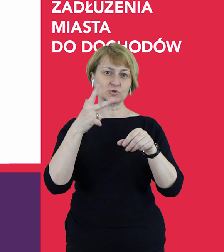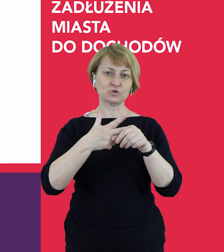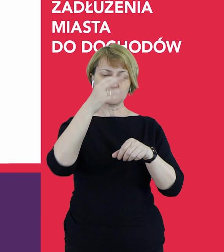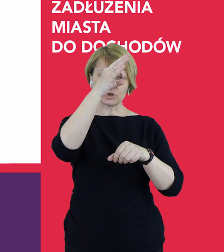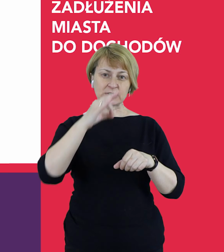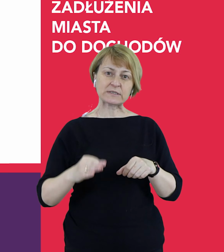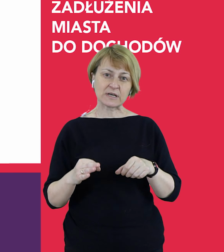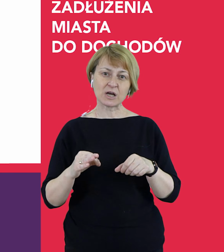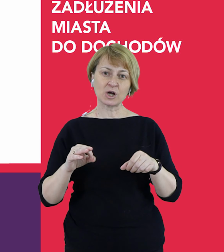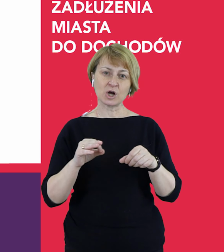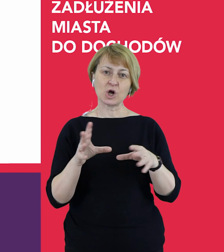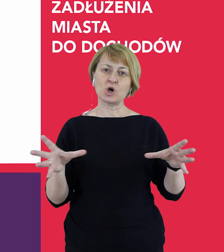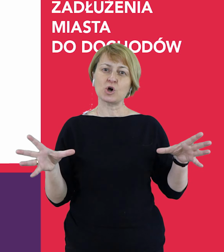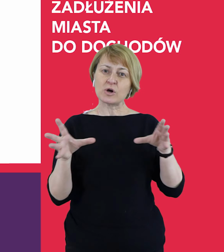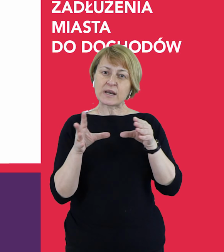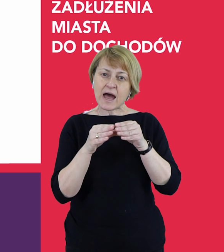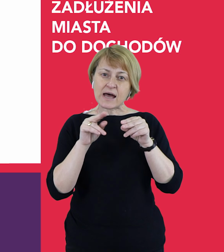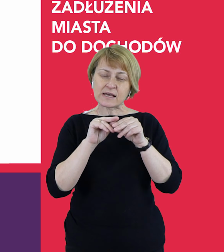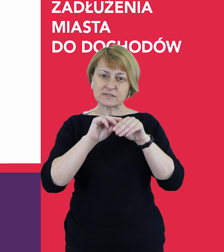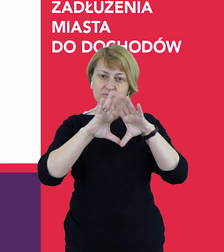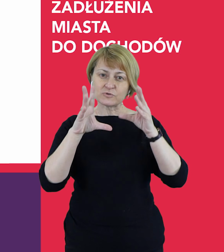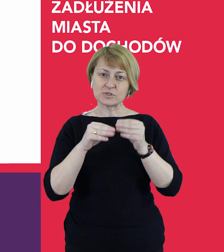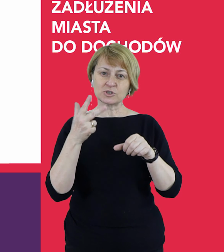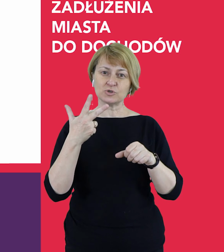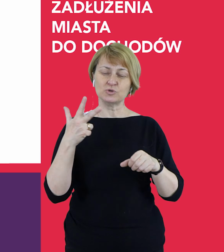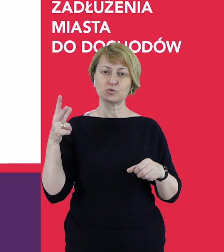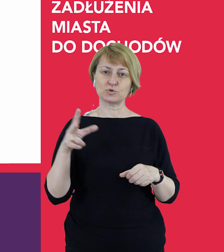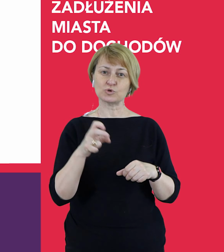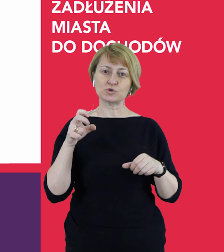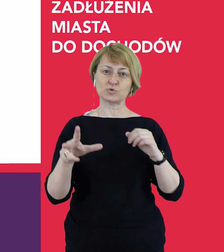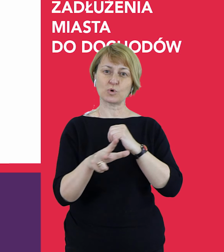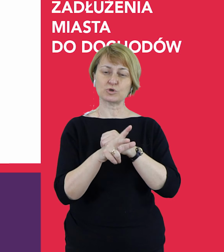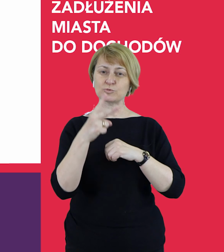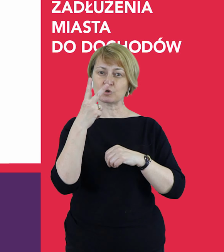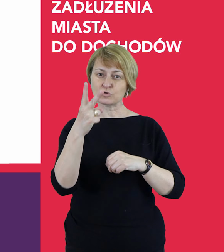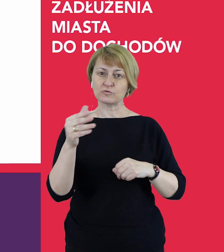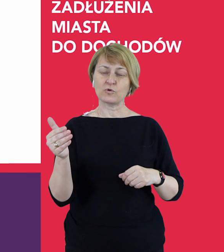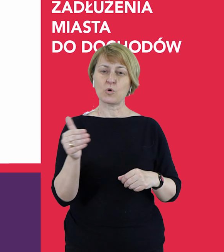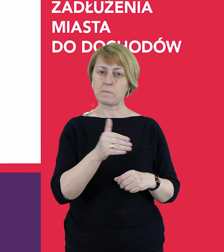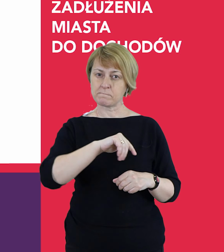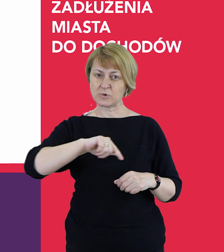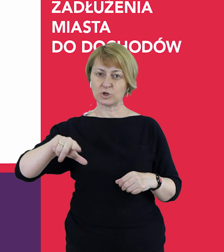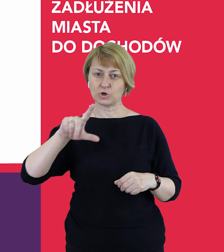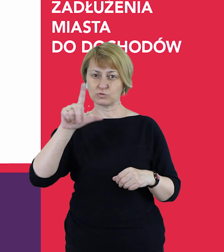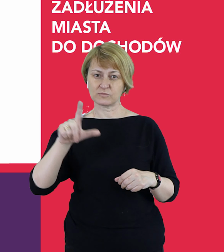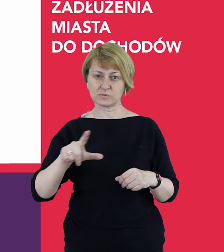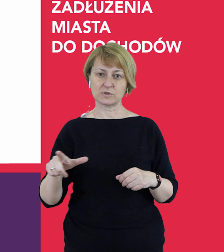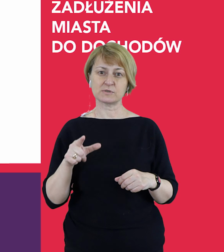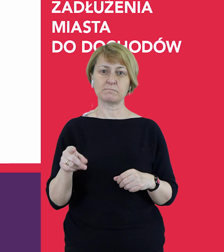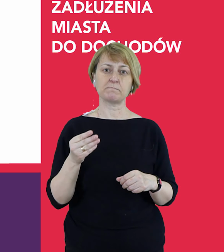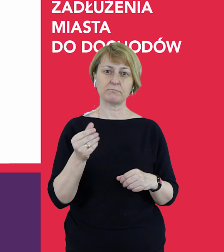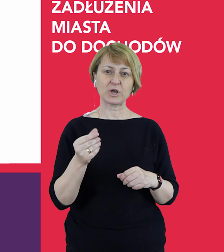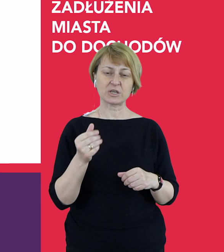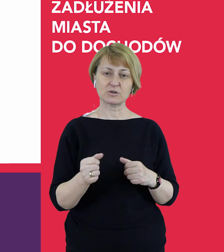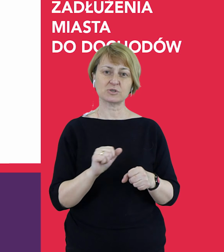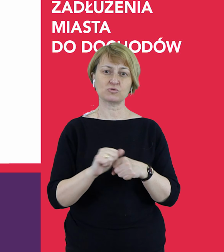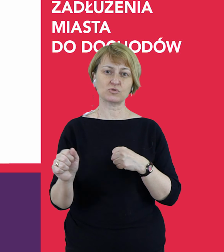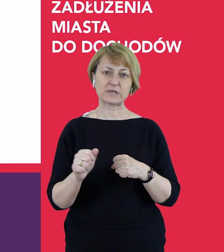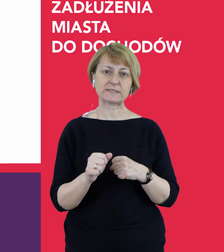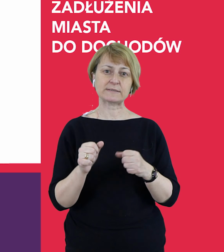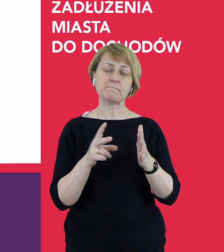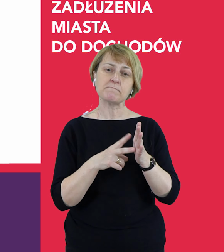to jest te 30%, natomiast sama suma zadłużenia to jest około 382,5 miliona złotych. To są